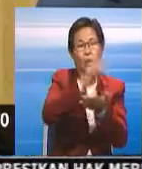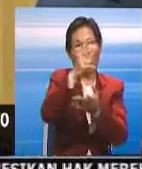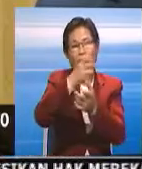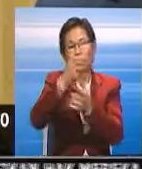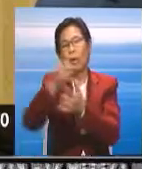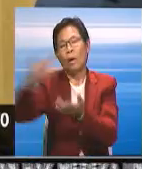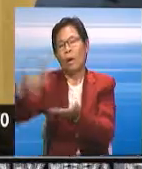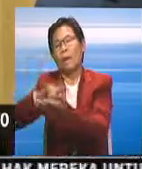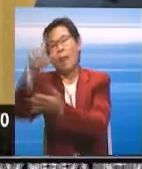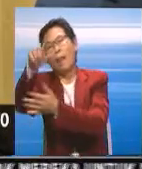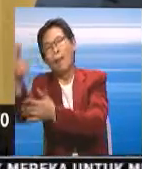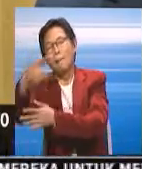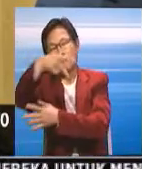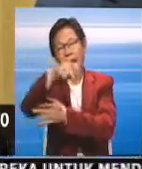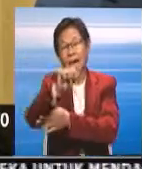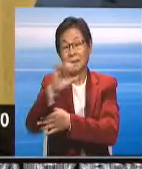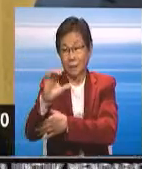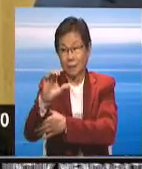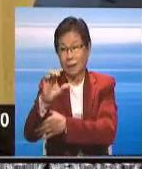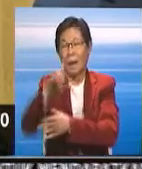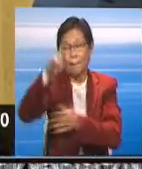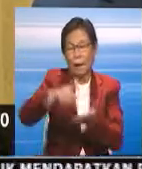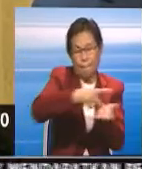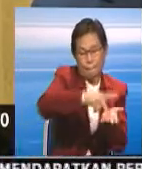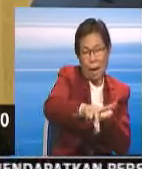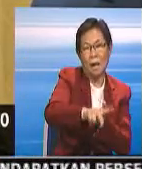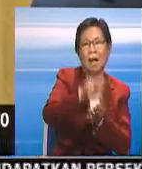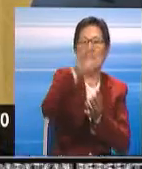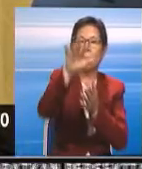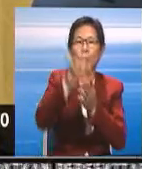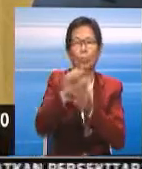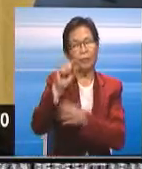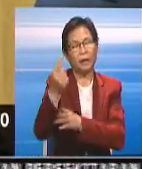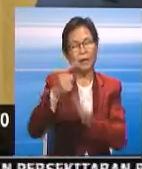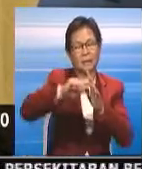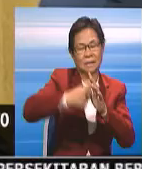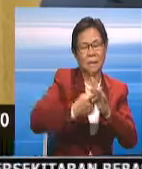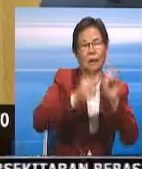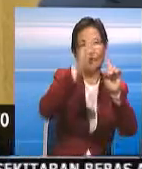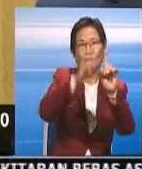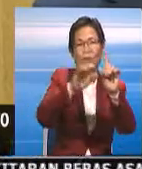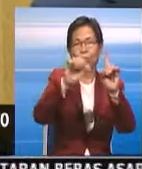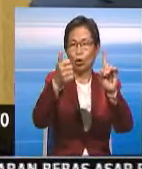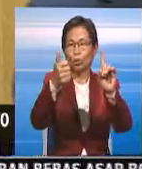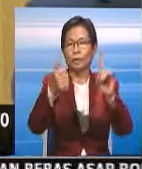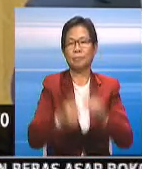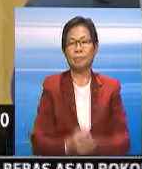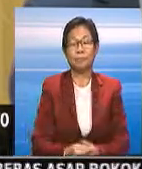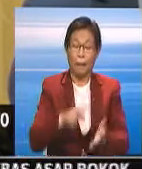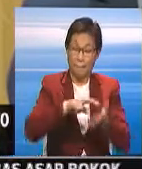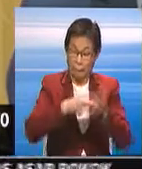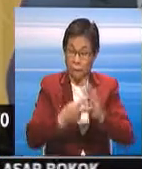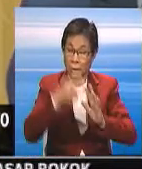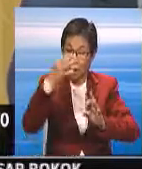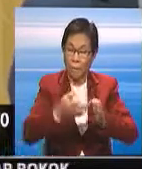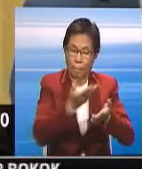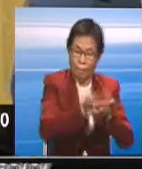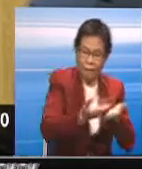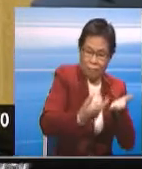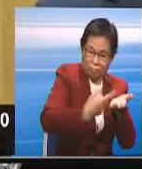lapangan terbang, PSC yang mereka patut bayar ialah hanya RM50 bermula 1 Oktober. Maksudnya kalau dia beli